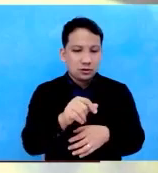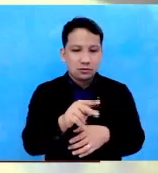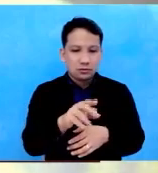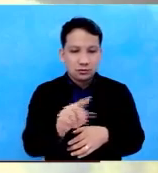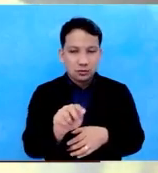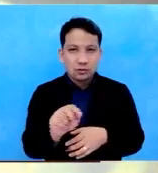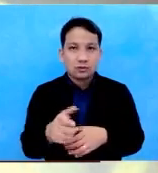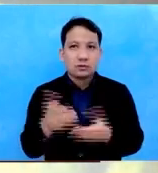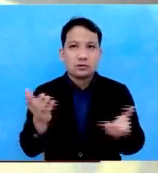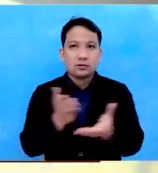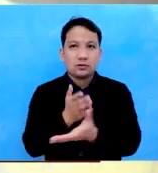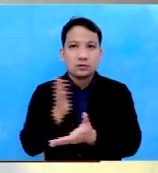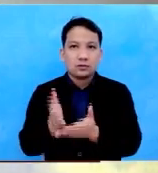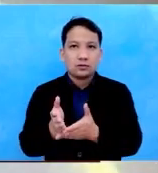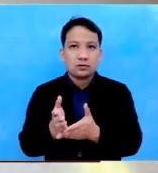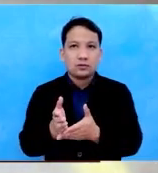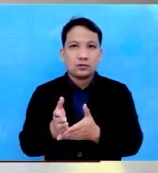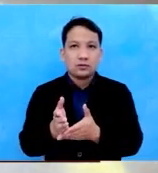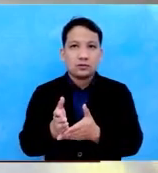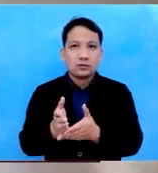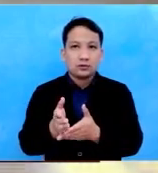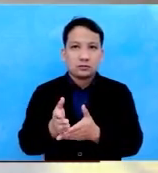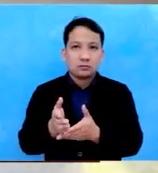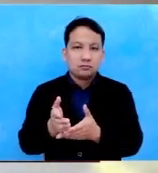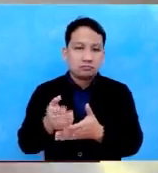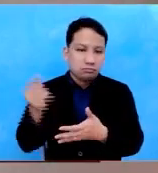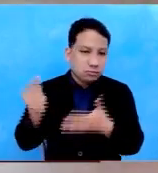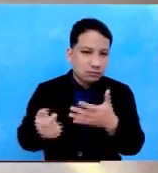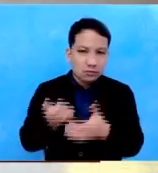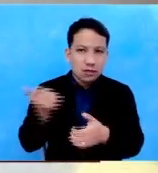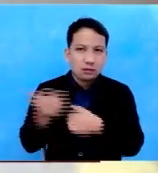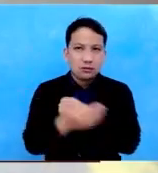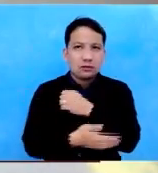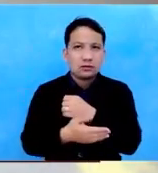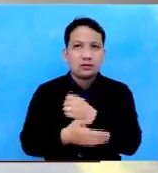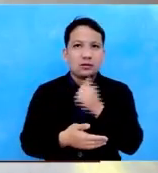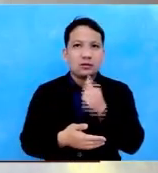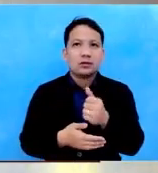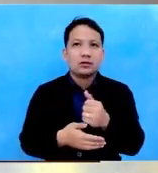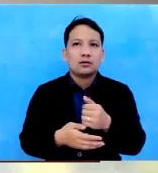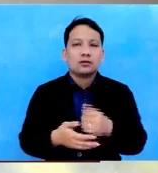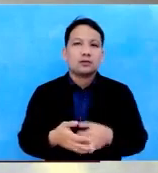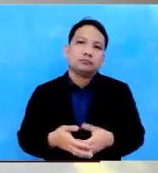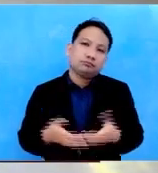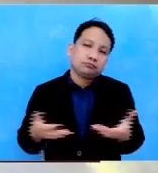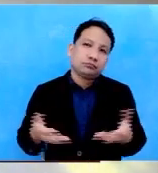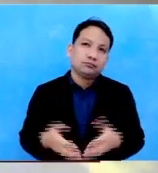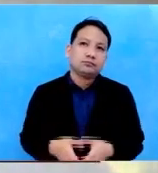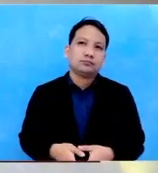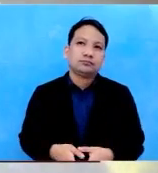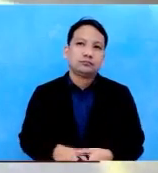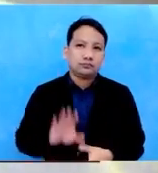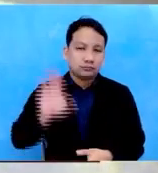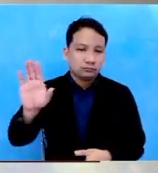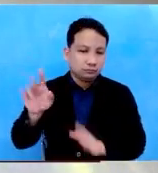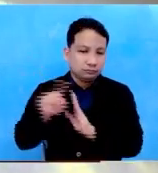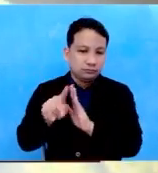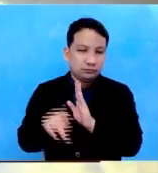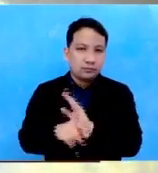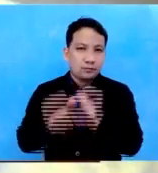thriving near the Ho Chi Minh area. So I guess I'm not saying that. Well, that's their policy, probably because they